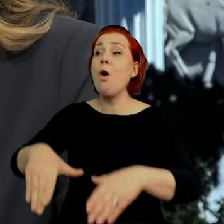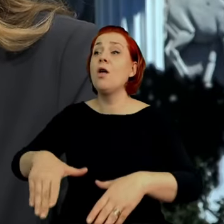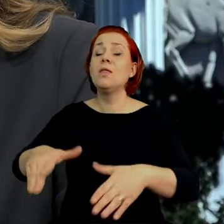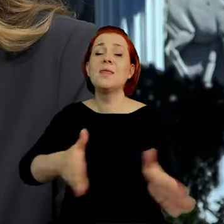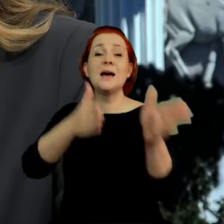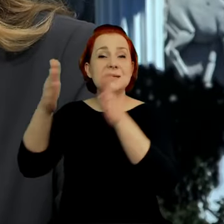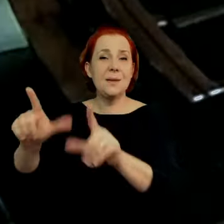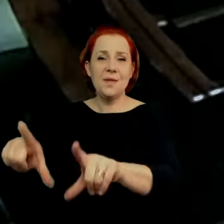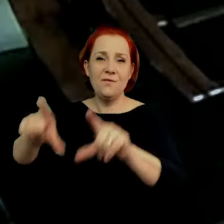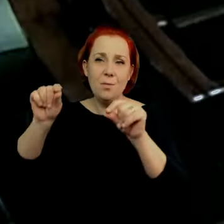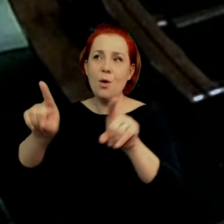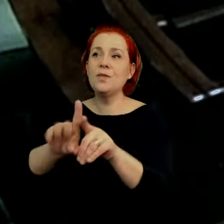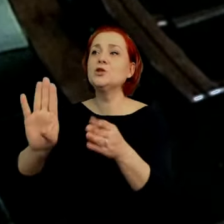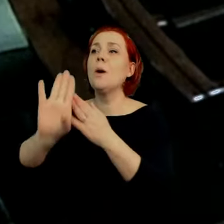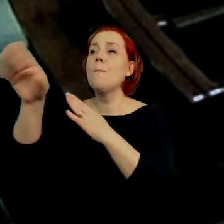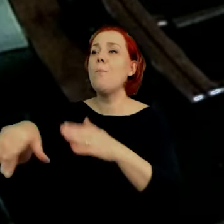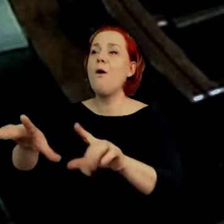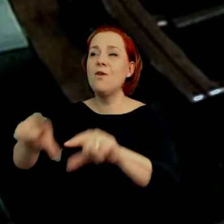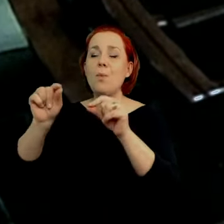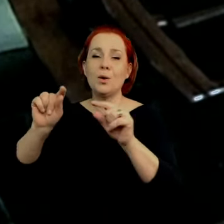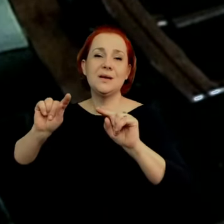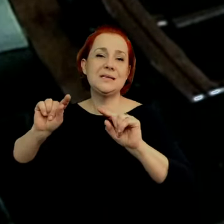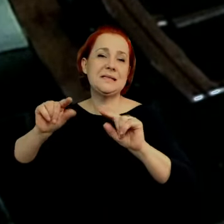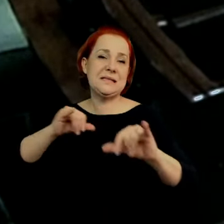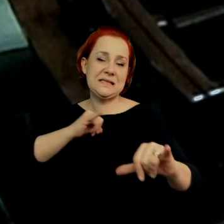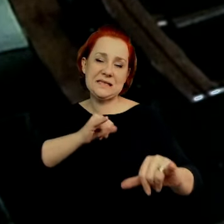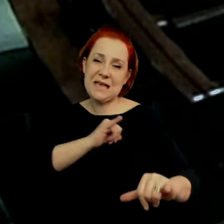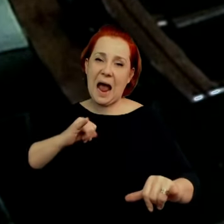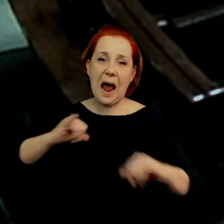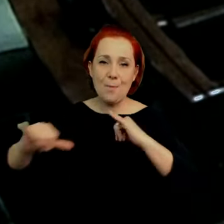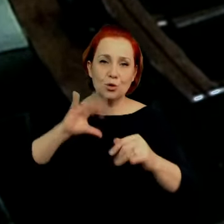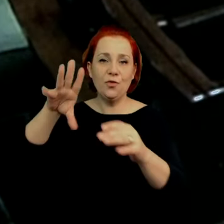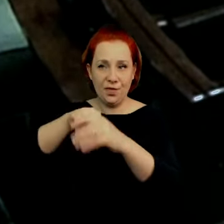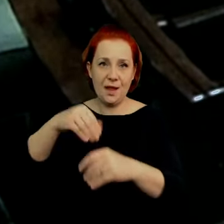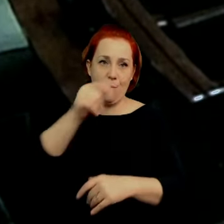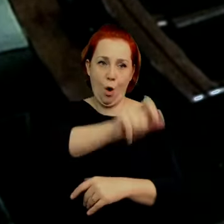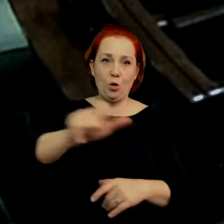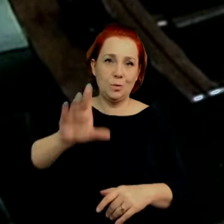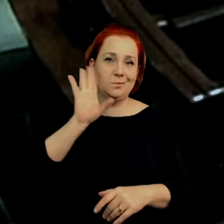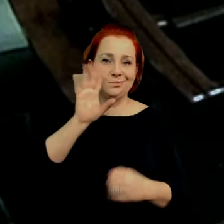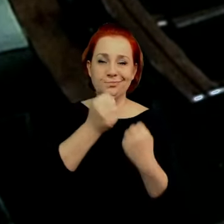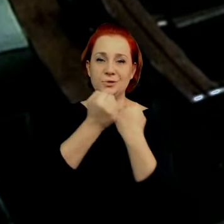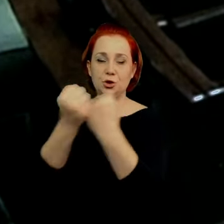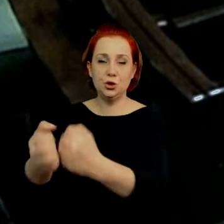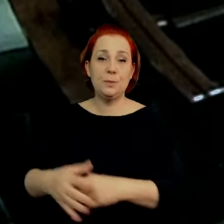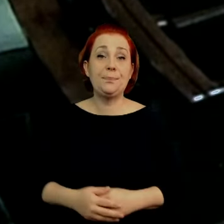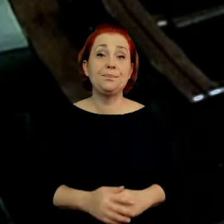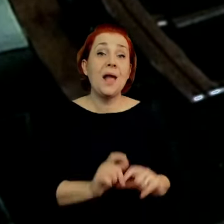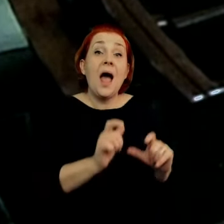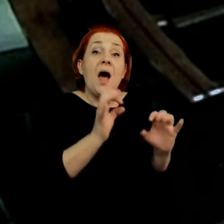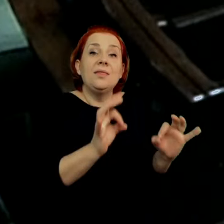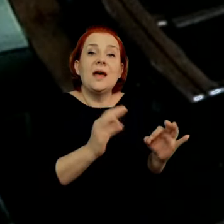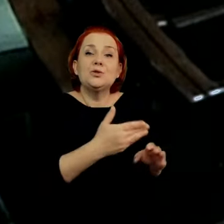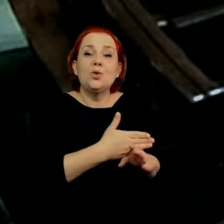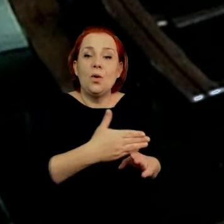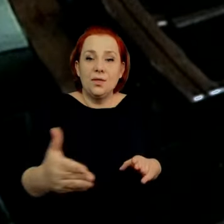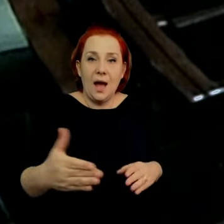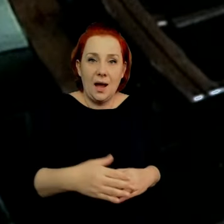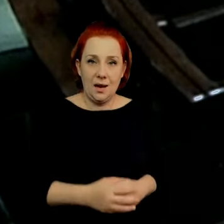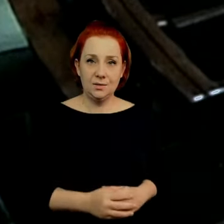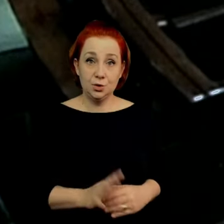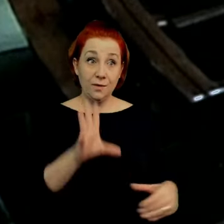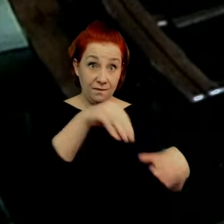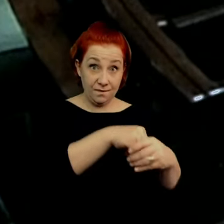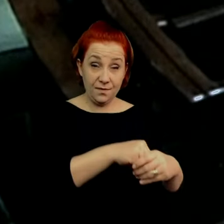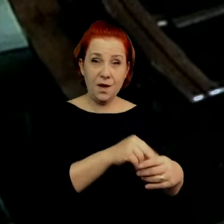Jak zobaczymy, to będzie. No ale co dalej? Czy teraz przystąpi pani do Koalicji Obywatelskiej? Bo